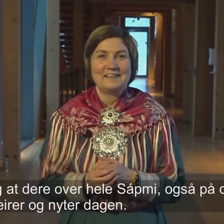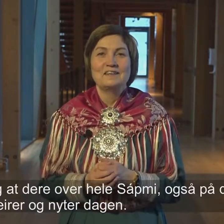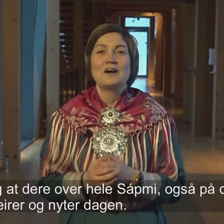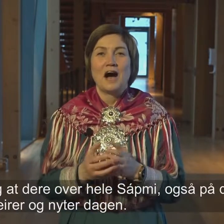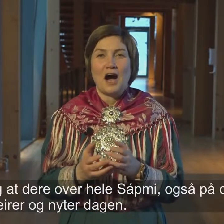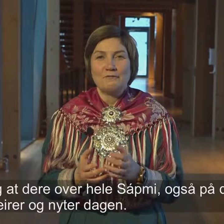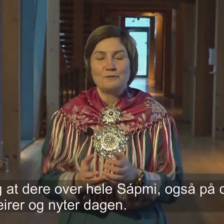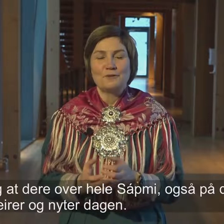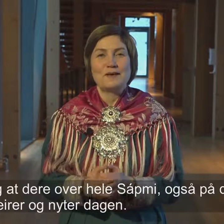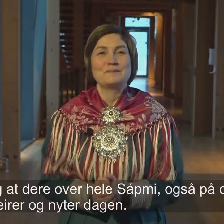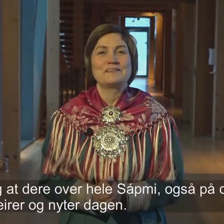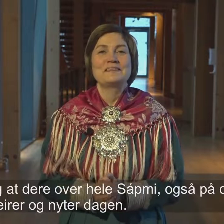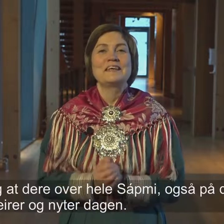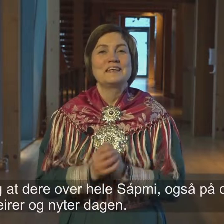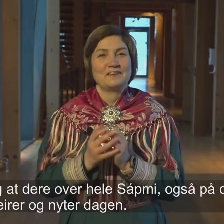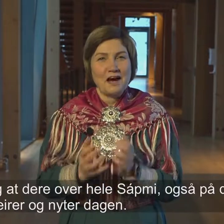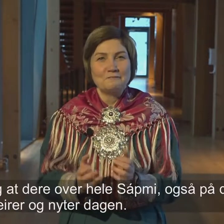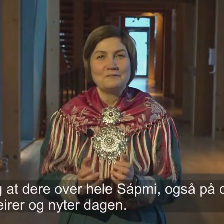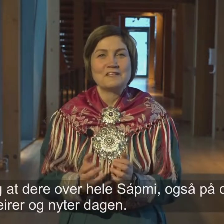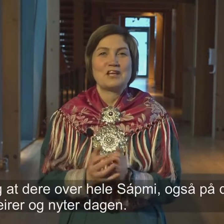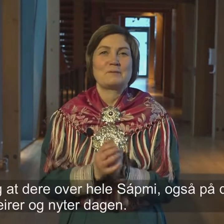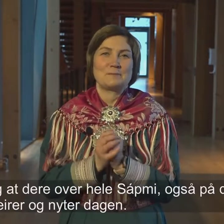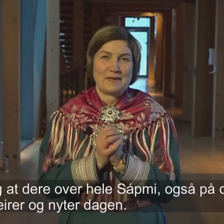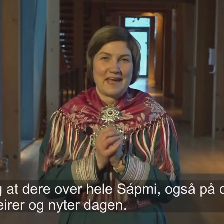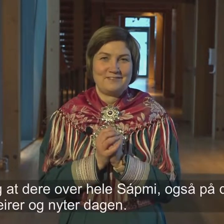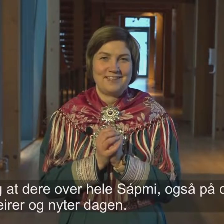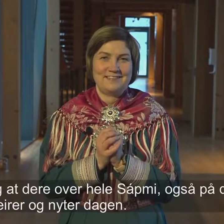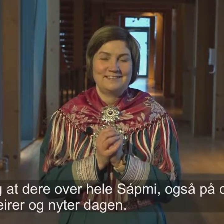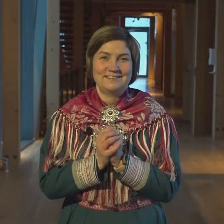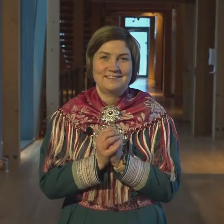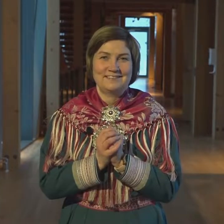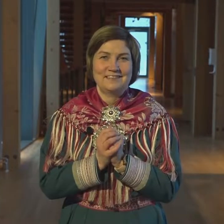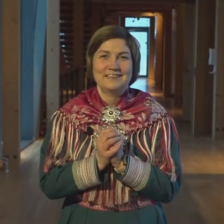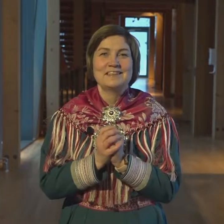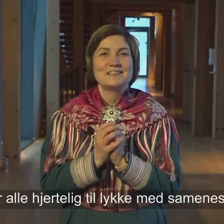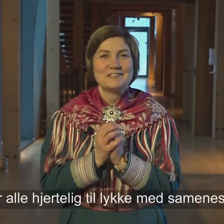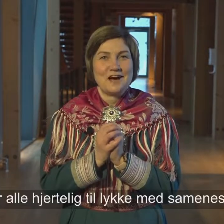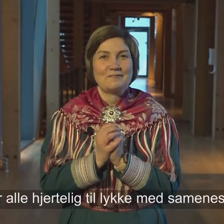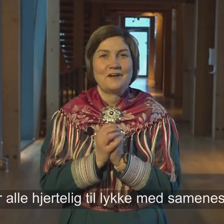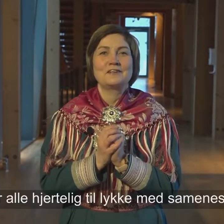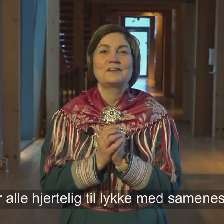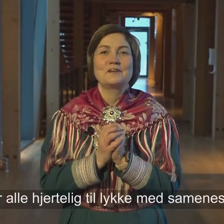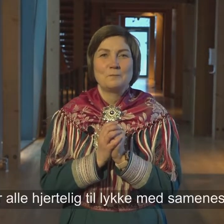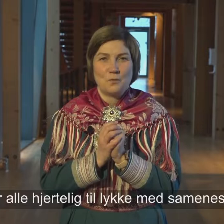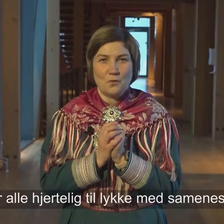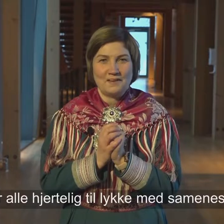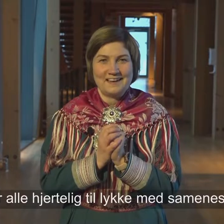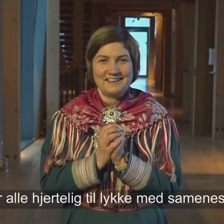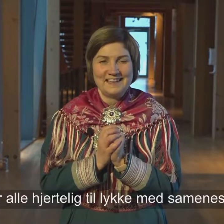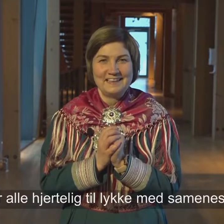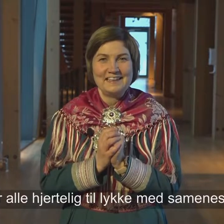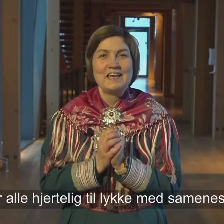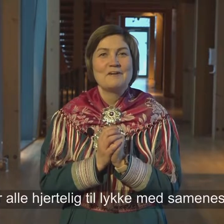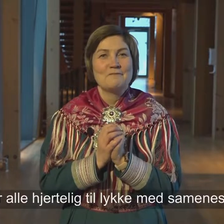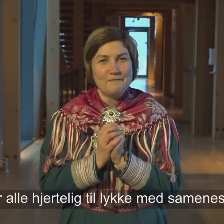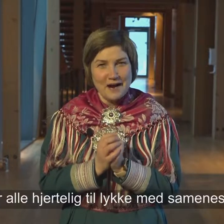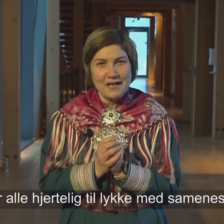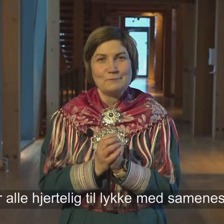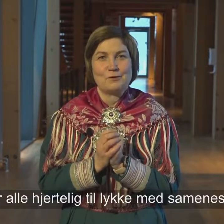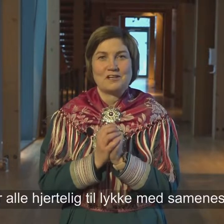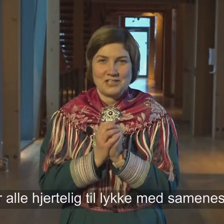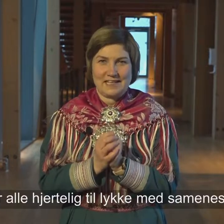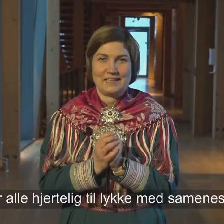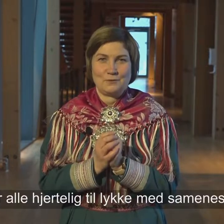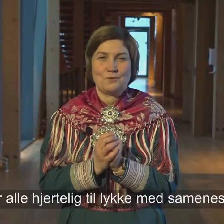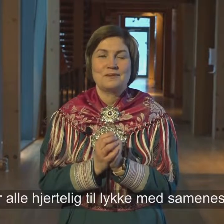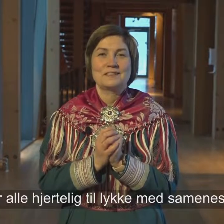areenai. Avudept ja navdasep päivi. Saavan puhkaita